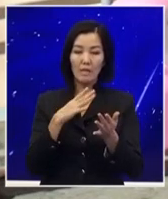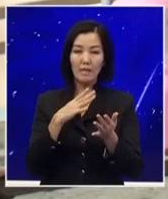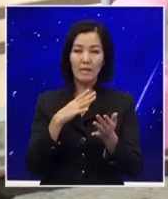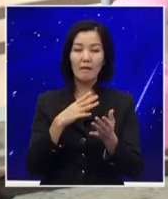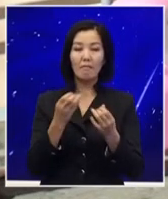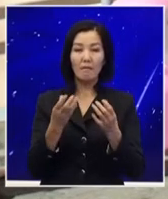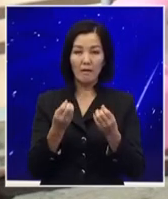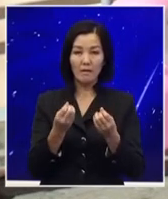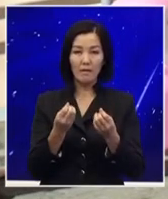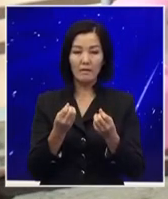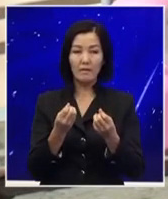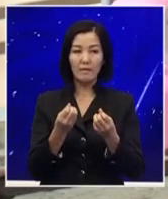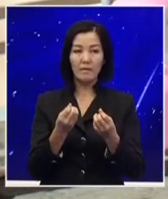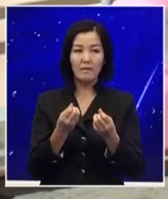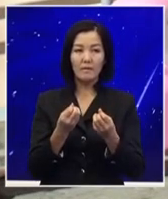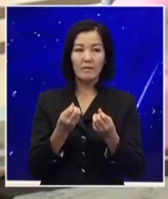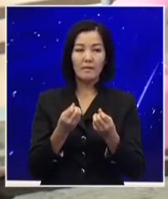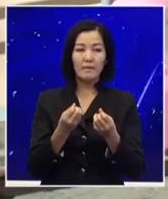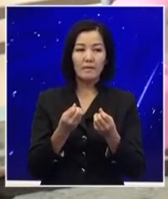консультациядан бөлек жаңағы